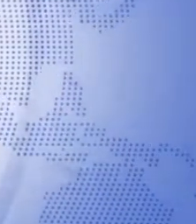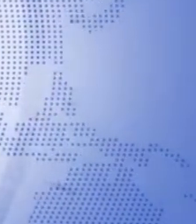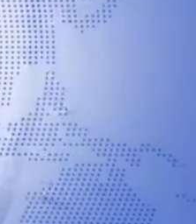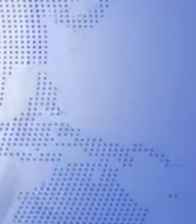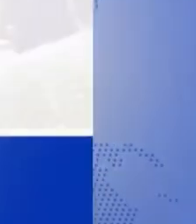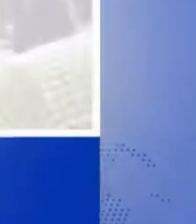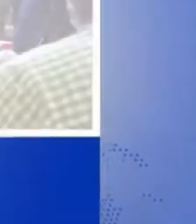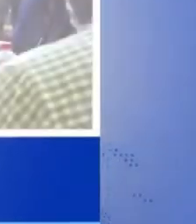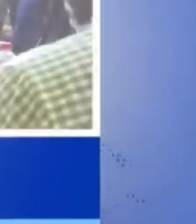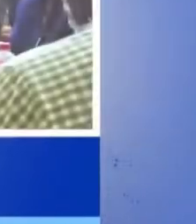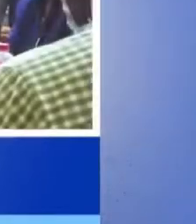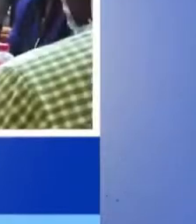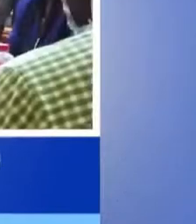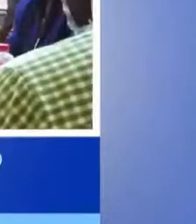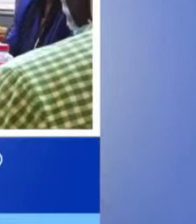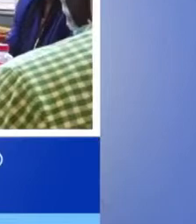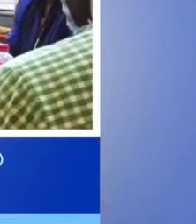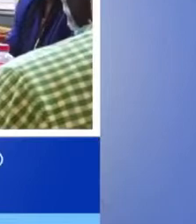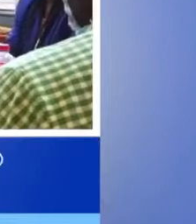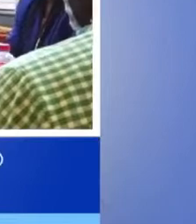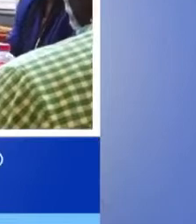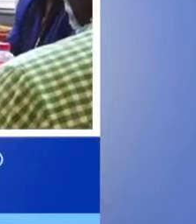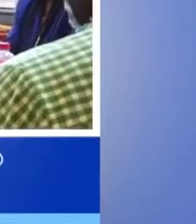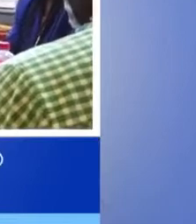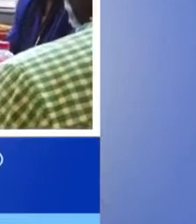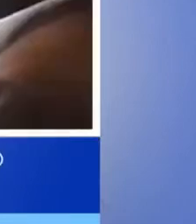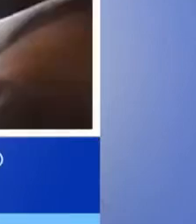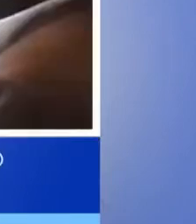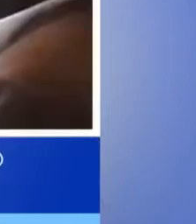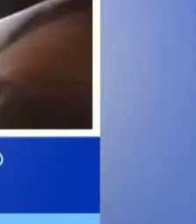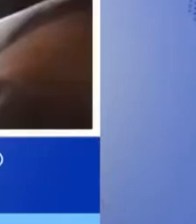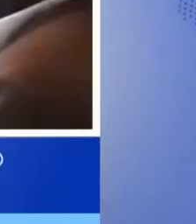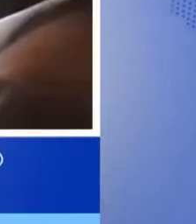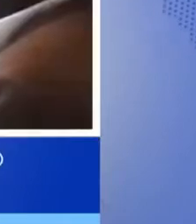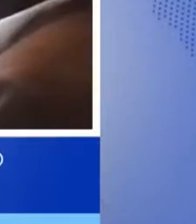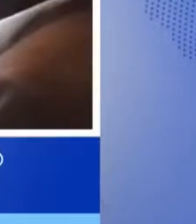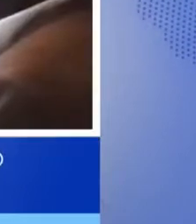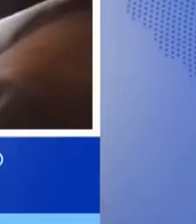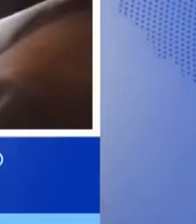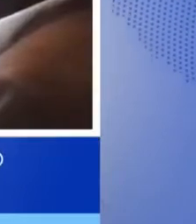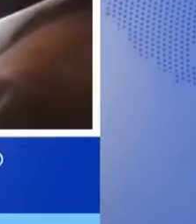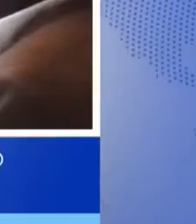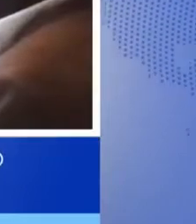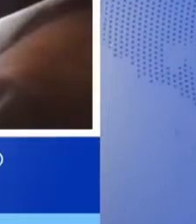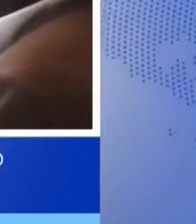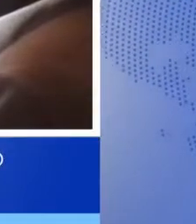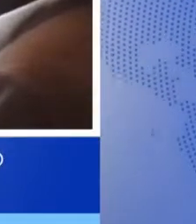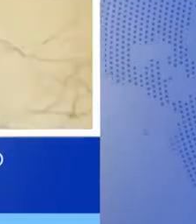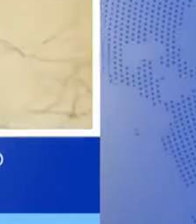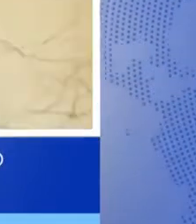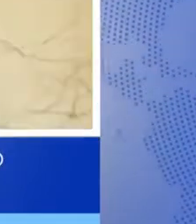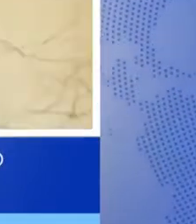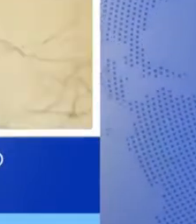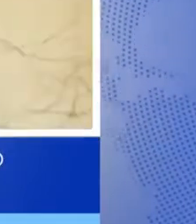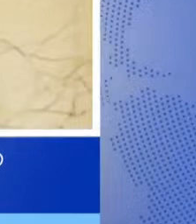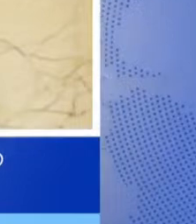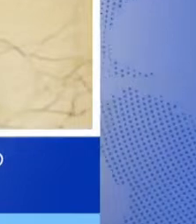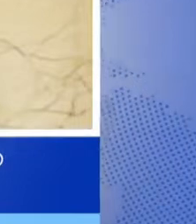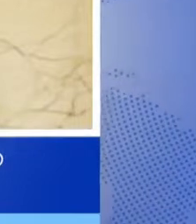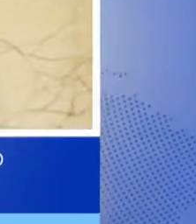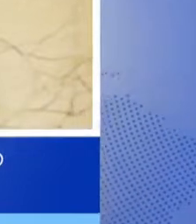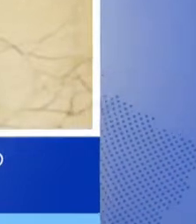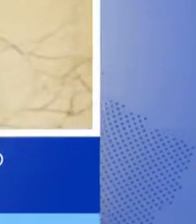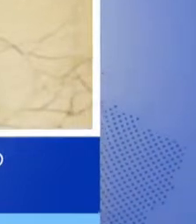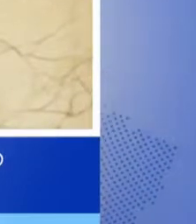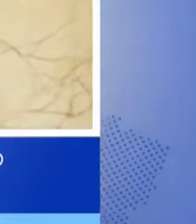travaux. Et puis les pratiques déviantes de la concurrence interpellent l'autorité régionale de la concurrence de la